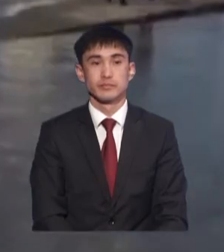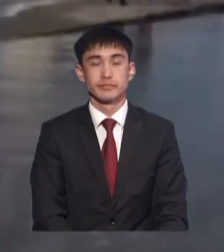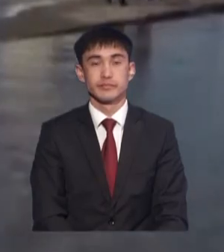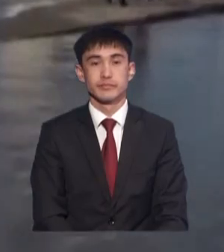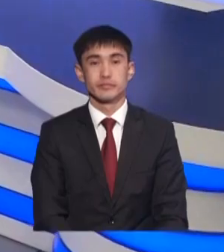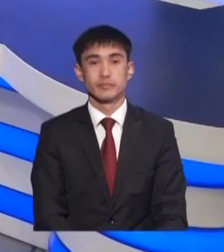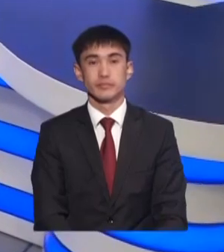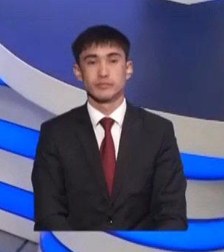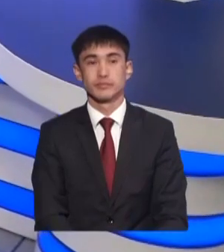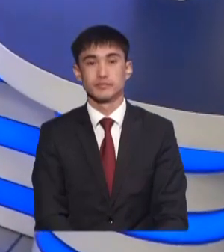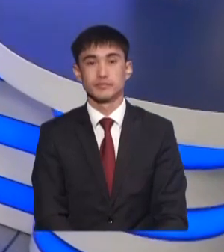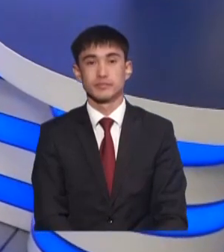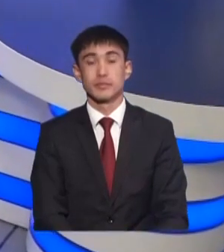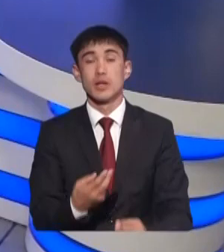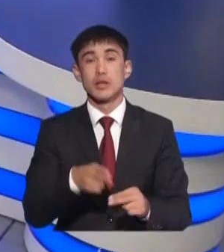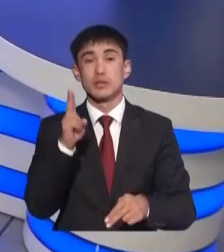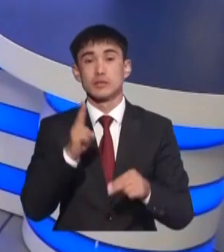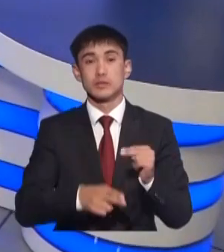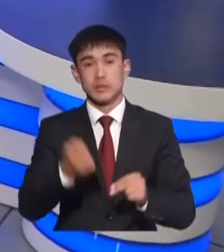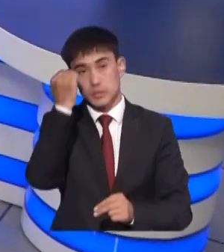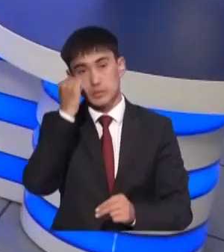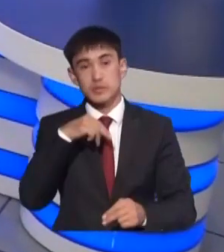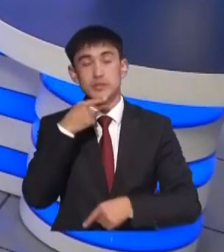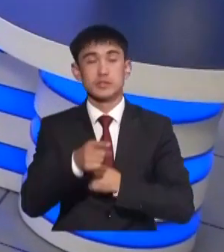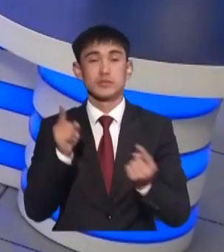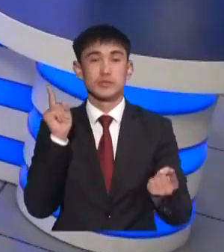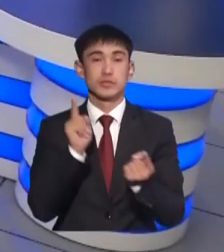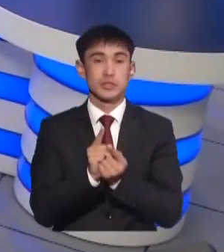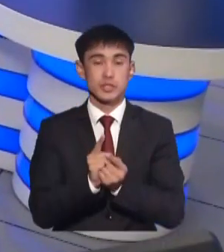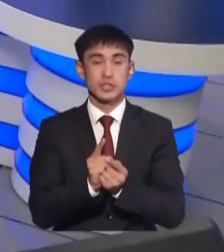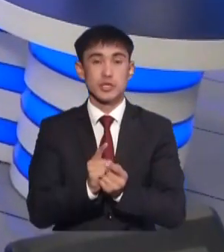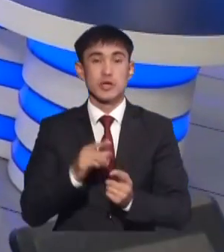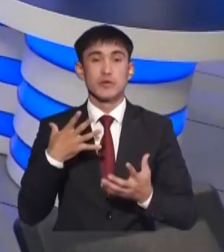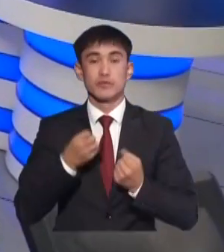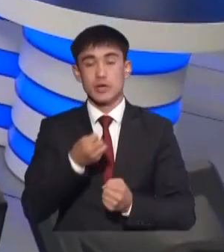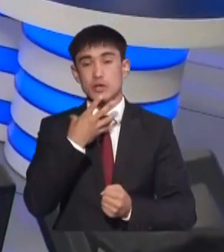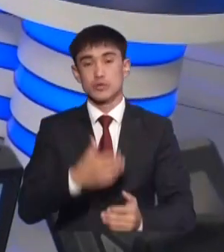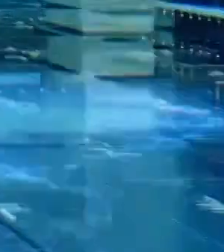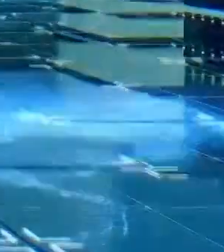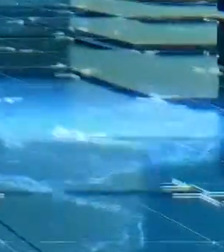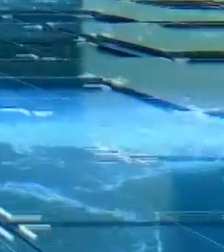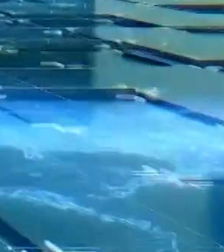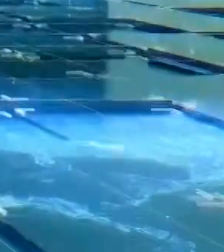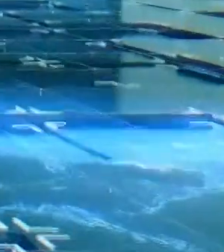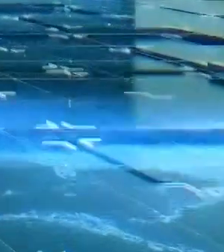интернет-ресурсов. На этом завершен очередной выпуск новостей. Всего вам доброго!